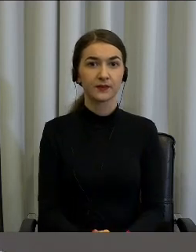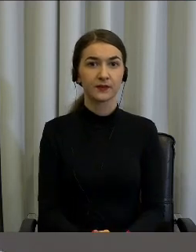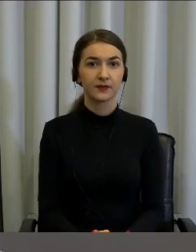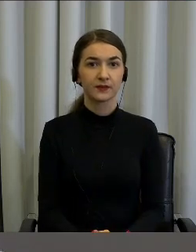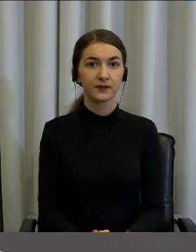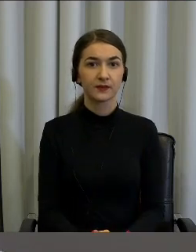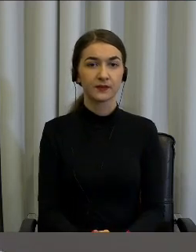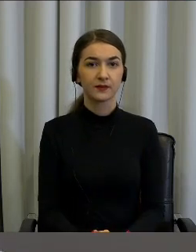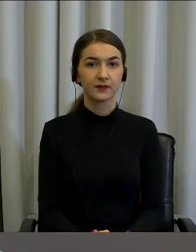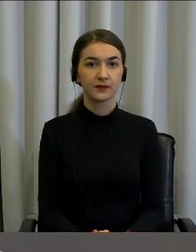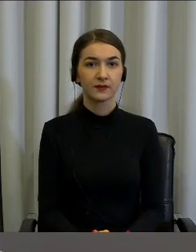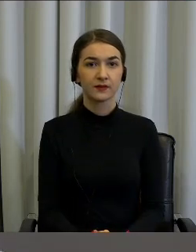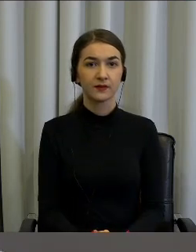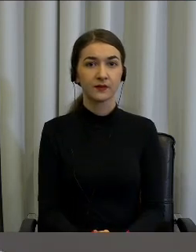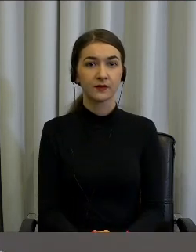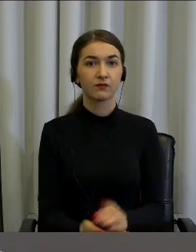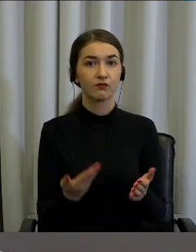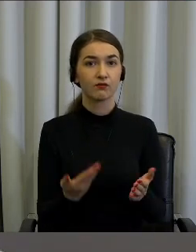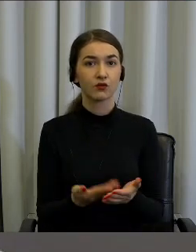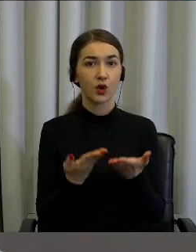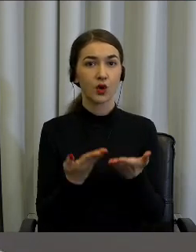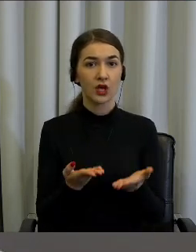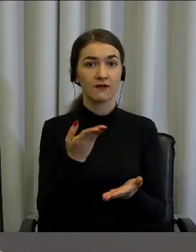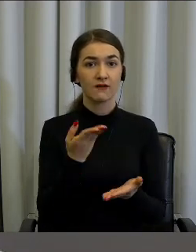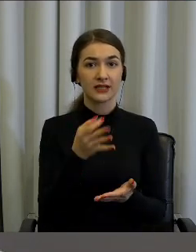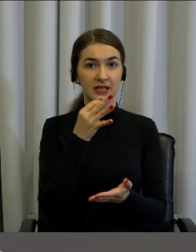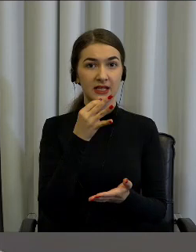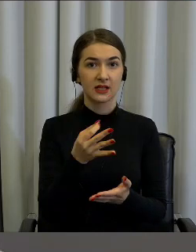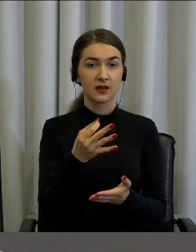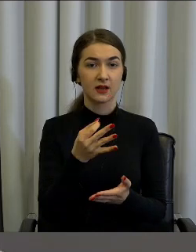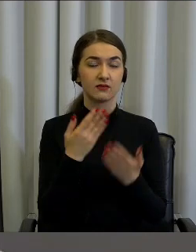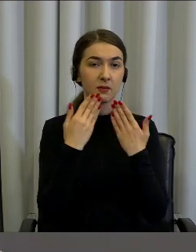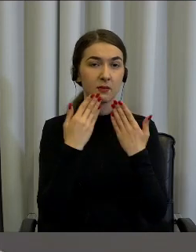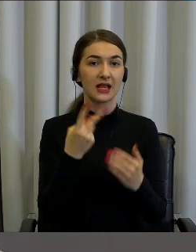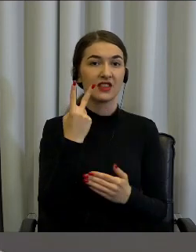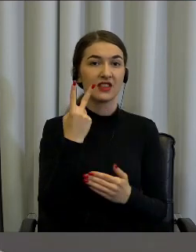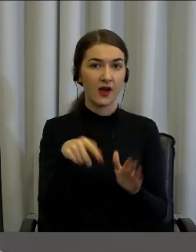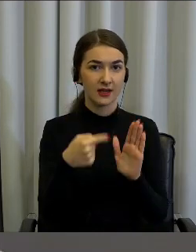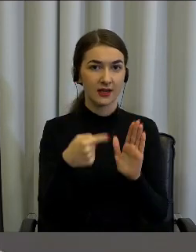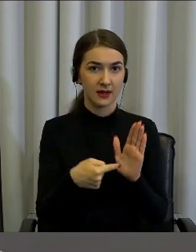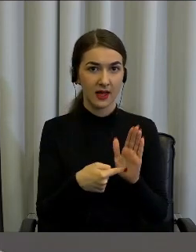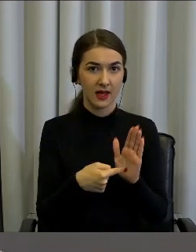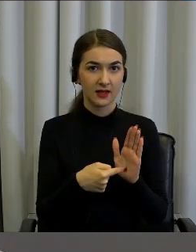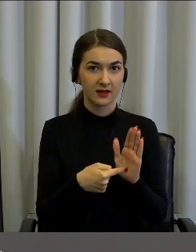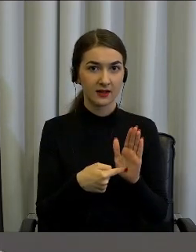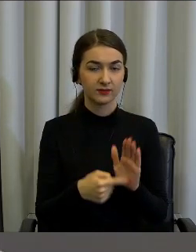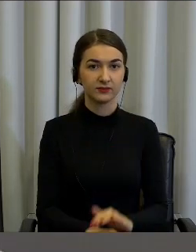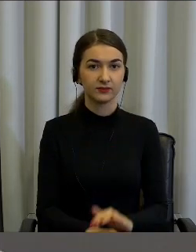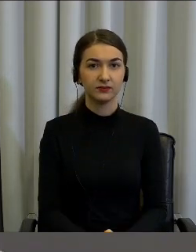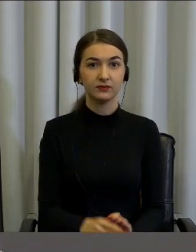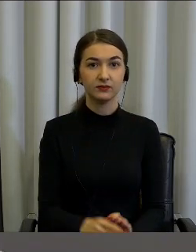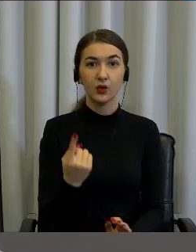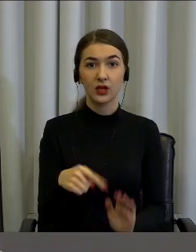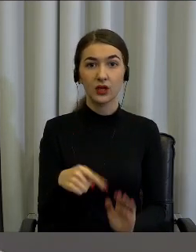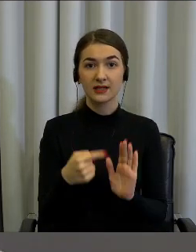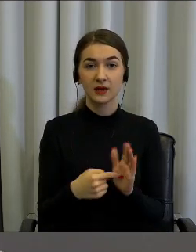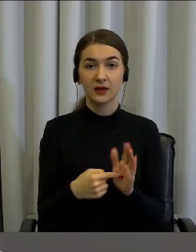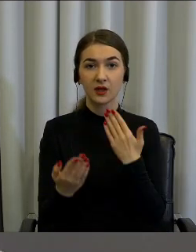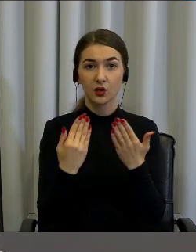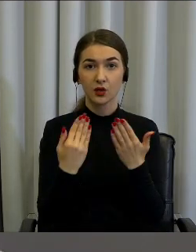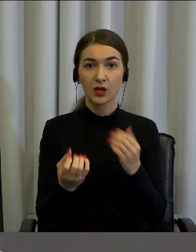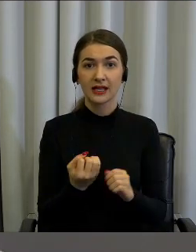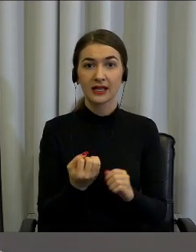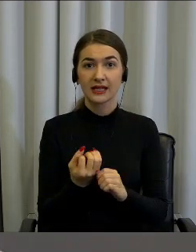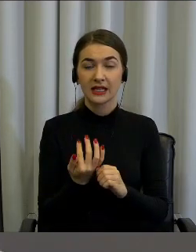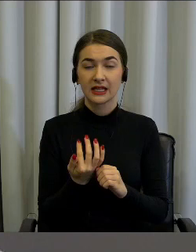запитання Отже ви задали два два запитання одне із запитань стосовно